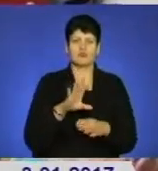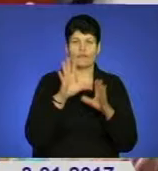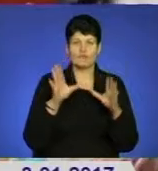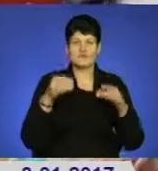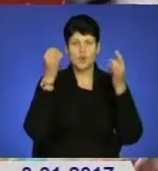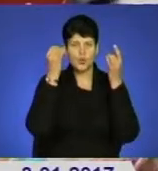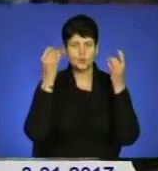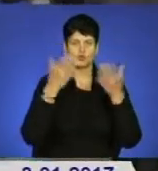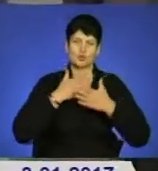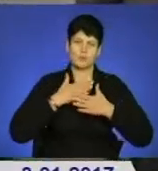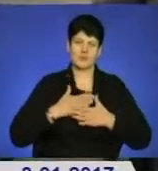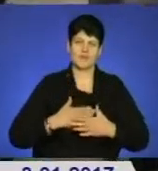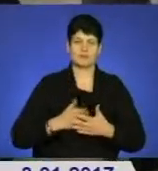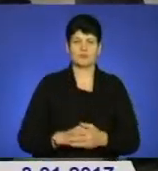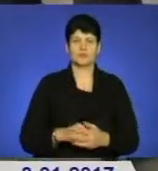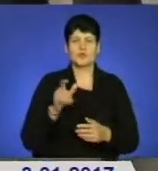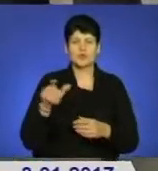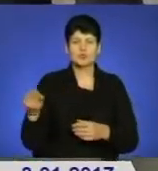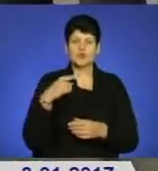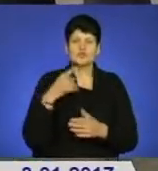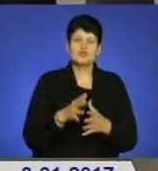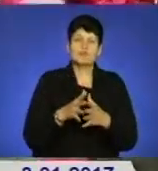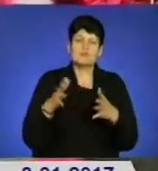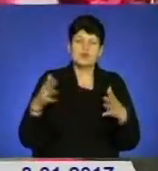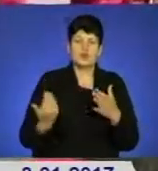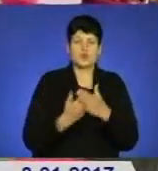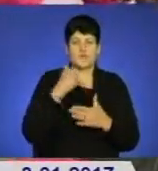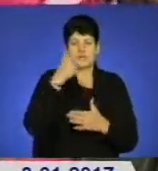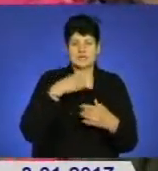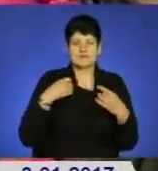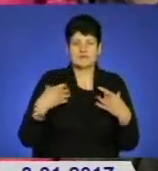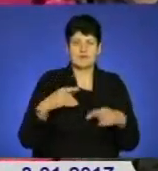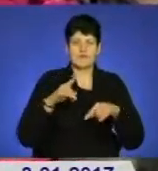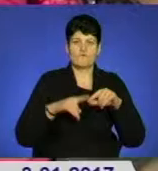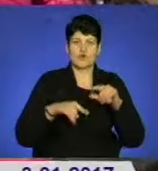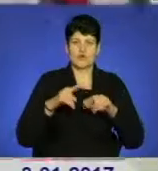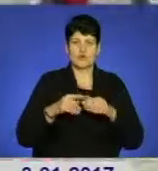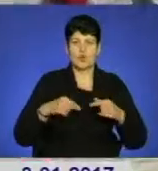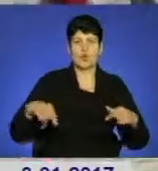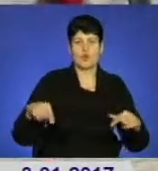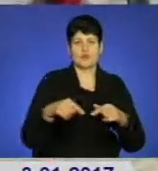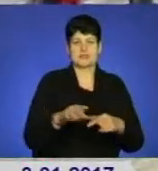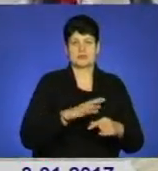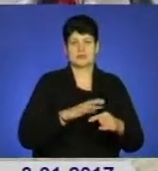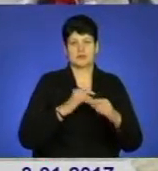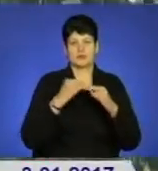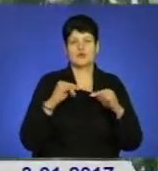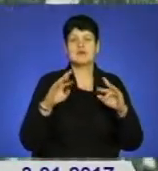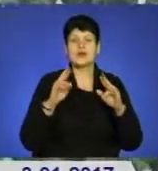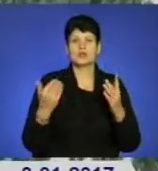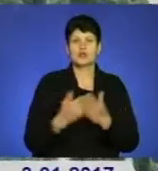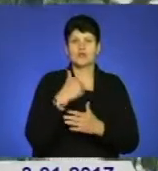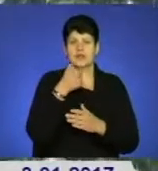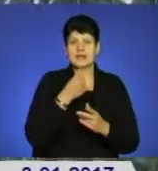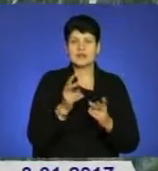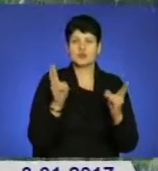культурно, приємно. Люди кажуть, здебільшого Новий рік зустрічали у родинному колі та за багатим столом. Бо вважають, як Новий рік зустрінеш,